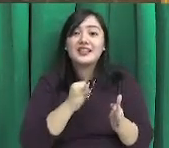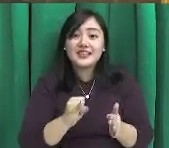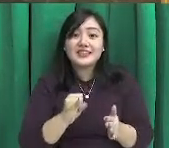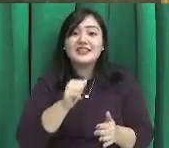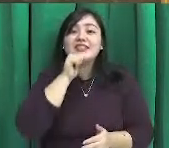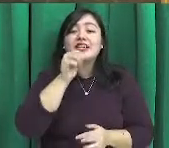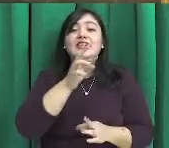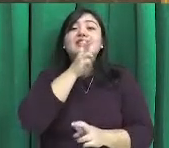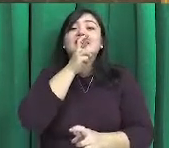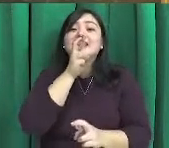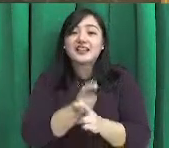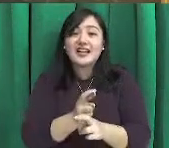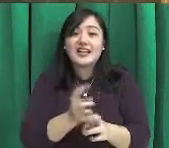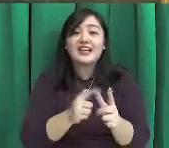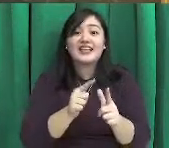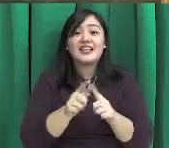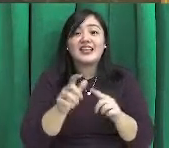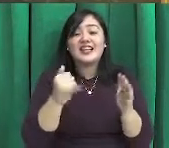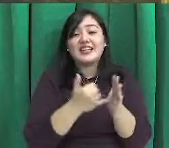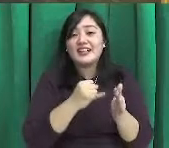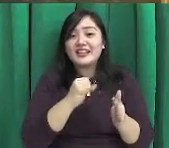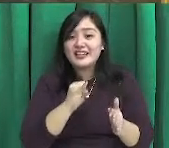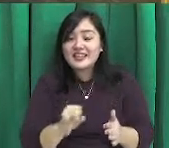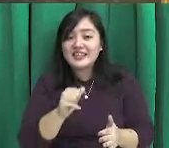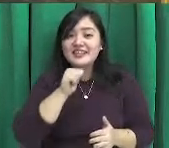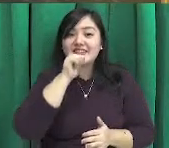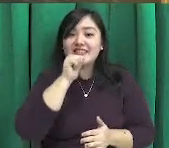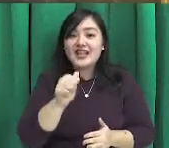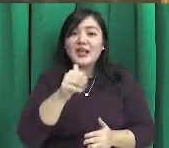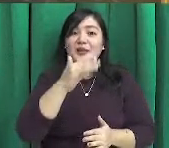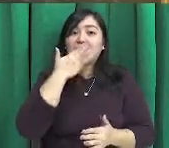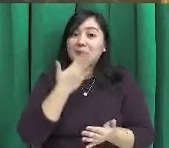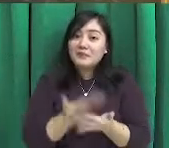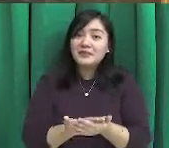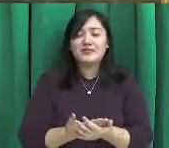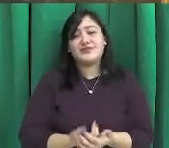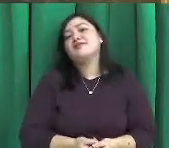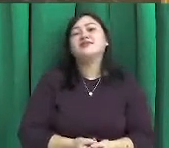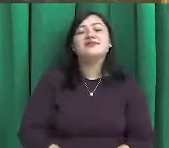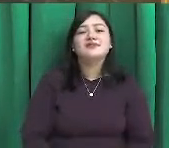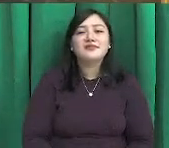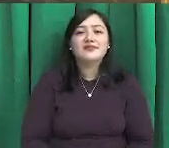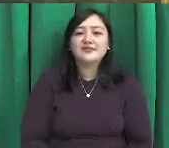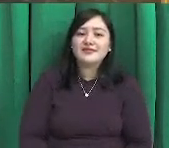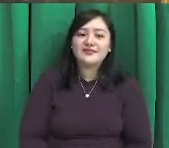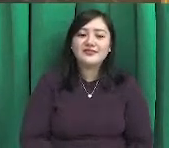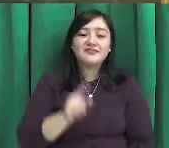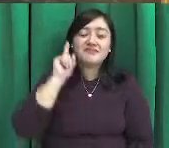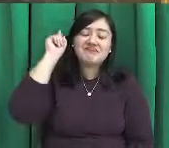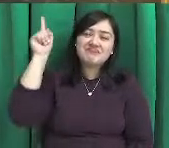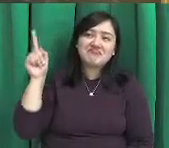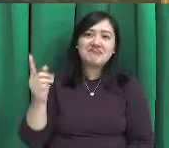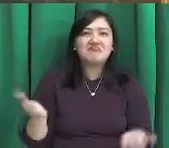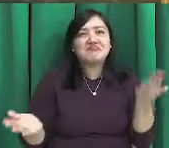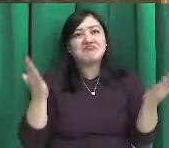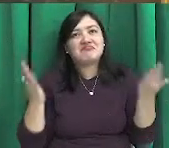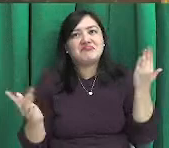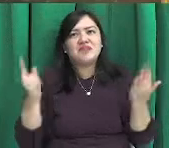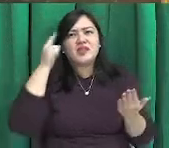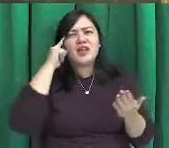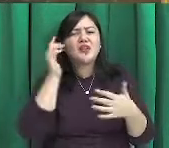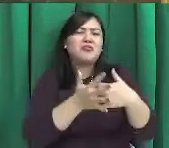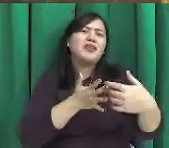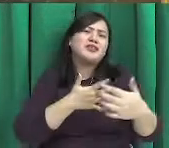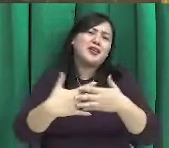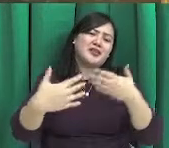Oh, may natutunan na kayo doon. Oh, yan. Kaya minsan, akala natin kung ano-ano lang ay susuot natin. Eh, dapat yung fit